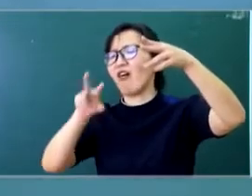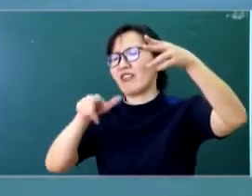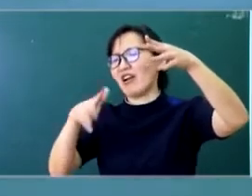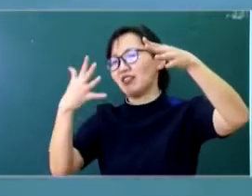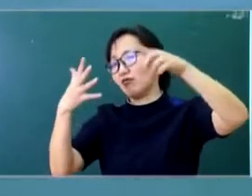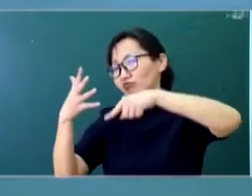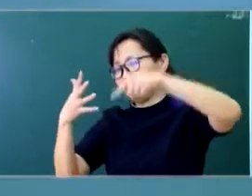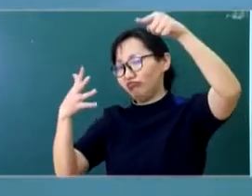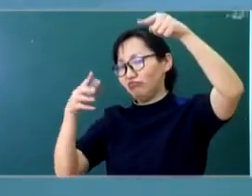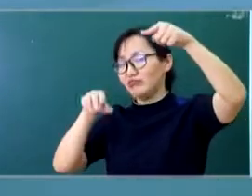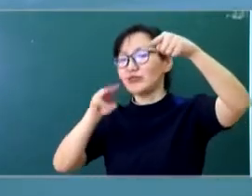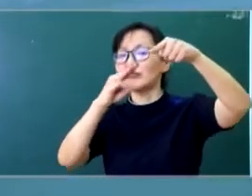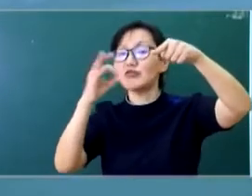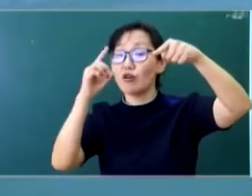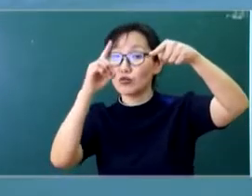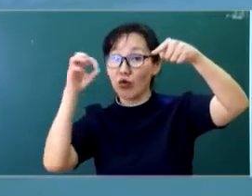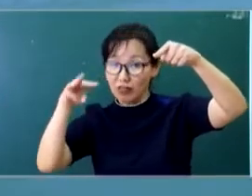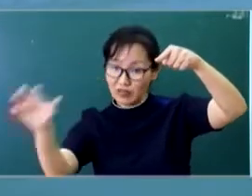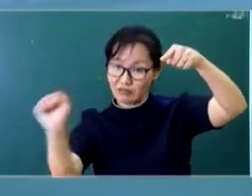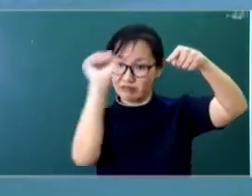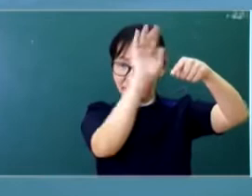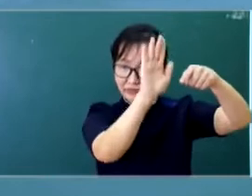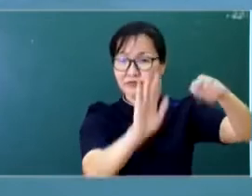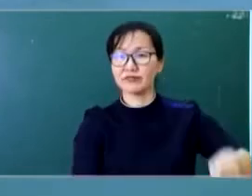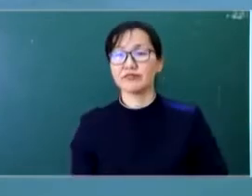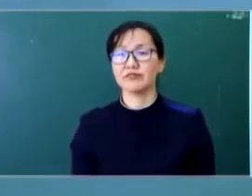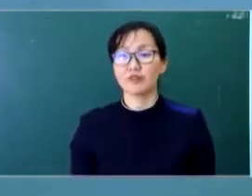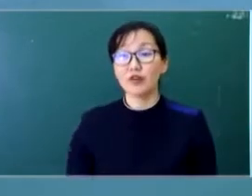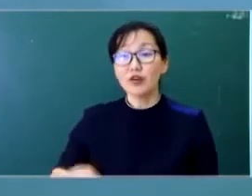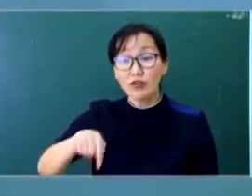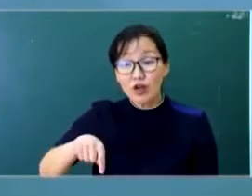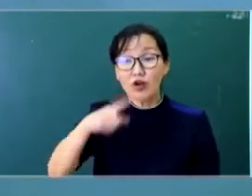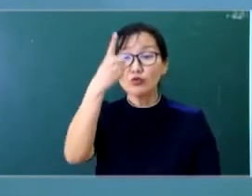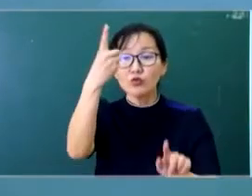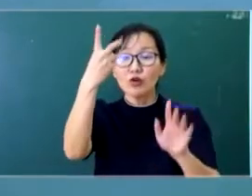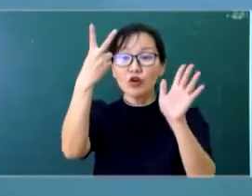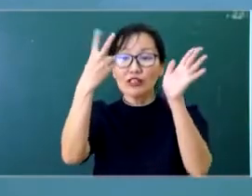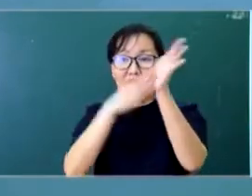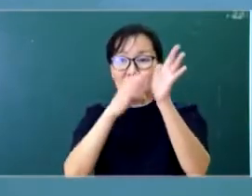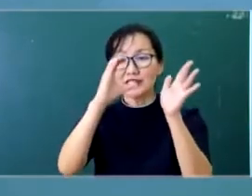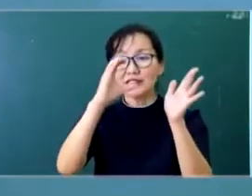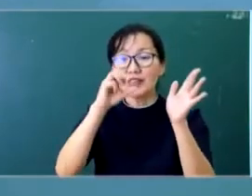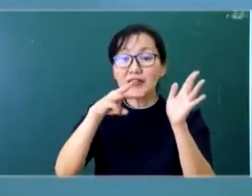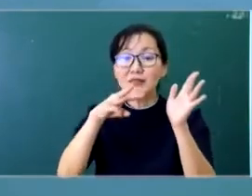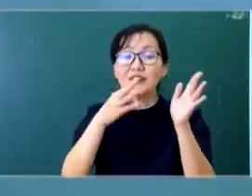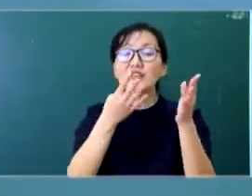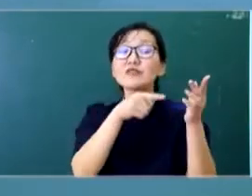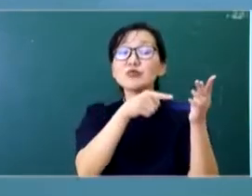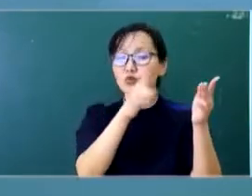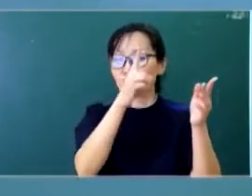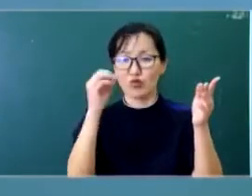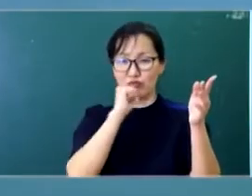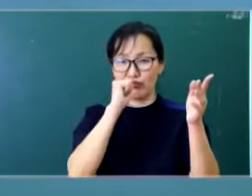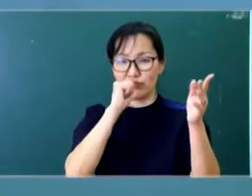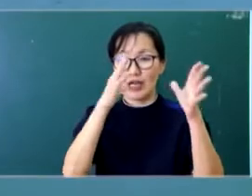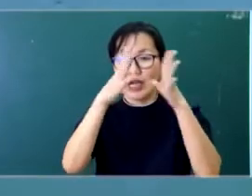За, арвтын орнд маань 2-ын цифр байна. За, мөн арын орны цифрийг дугуулчи. Арын орны цифр